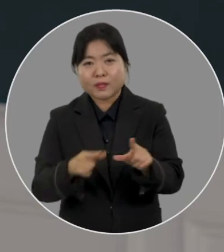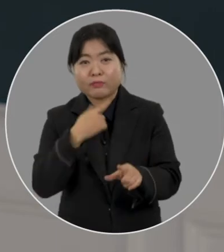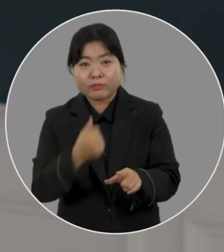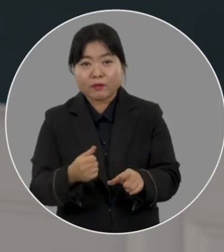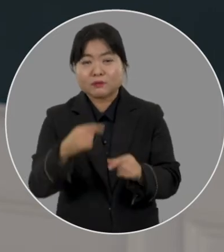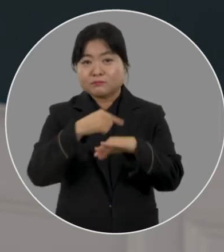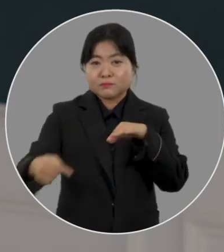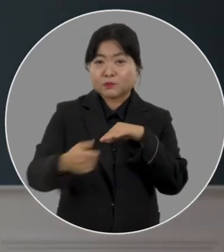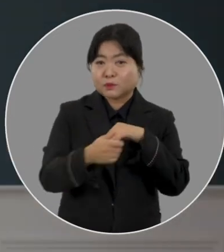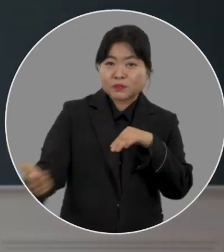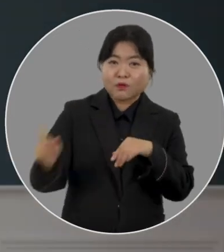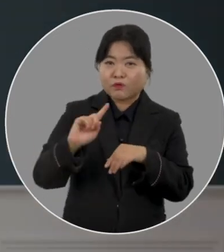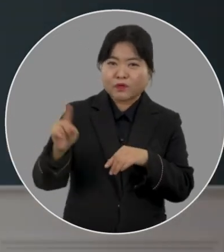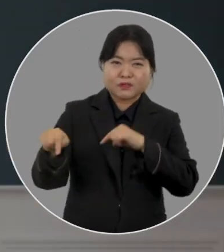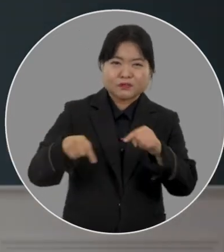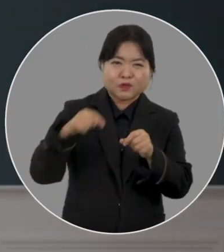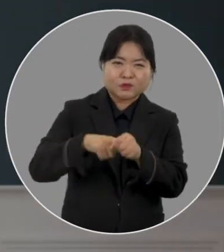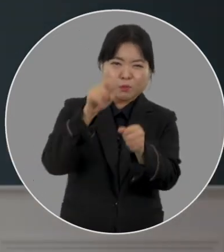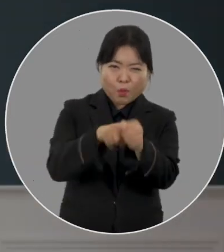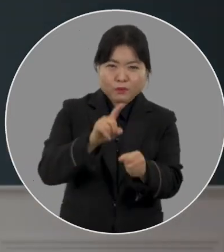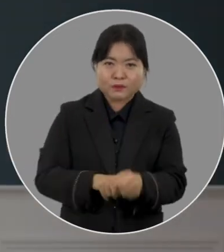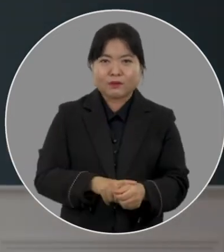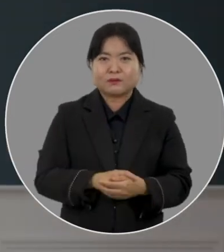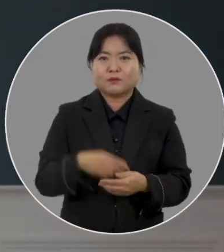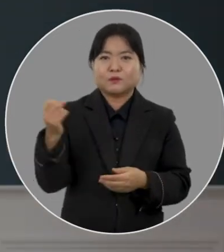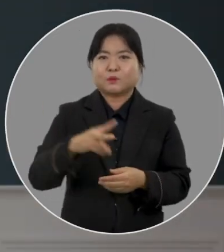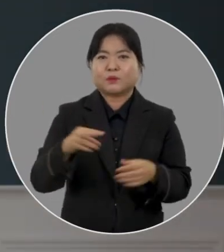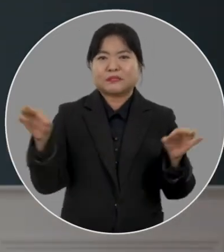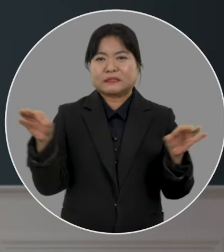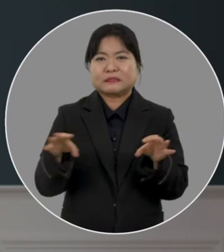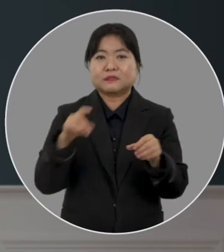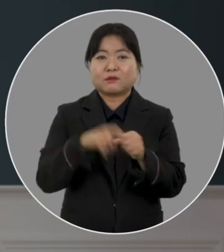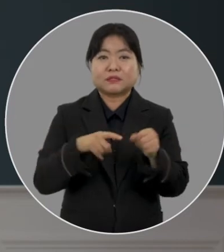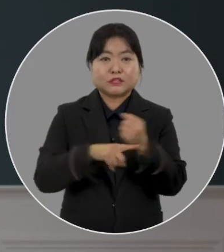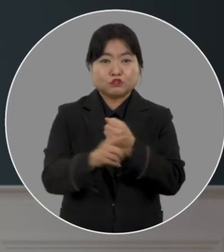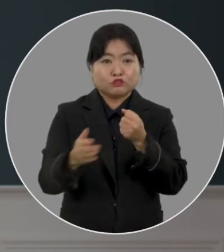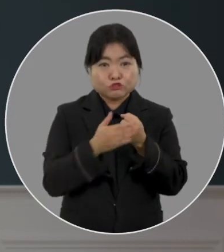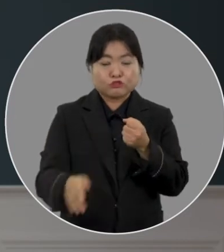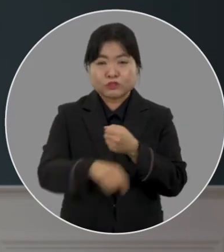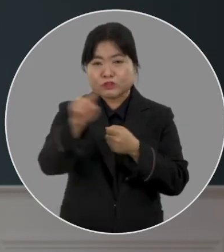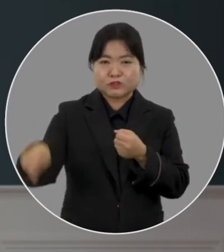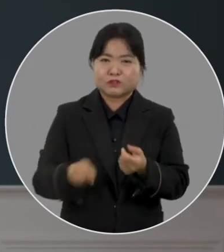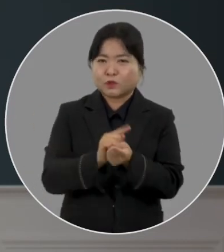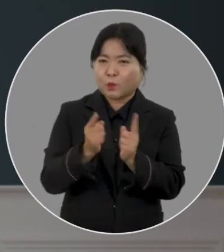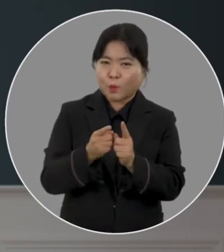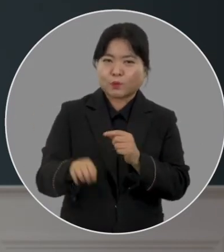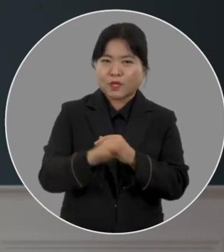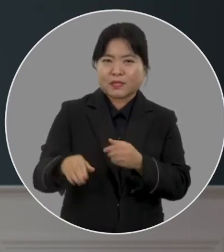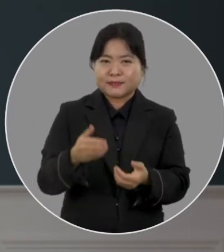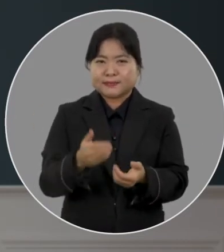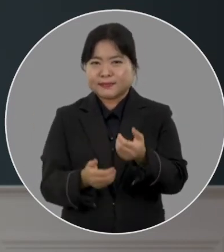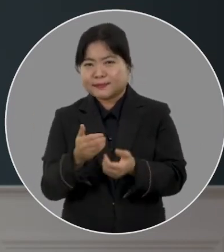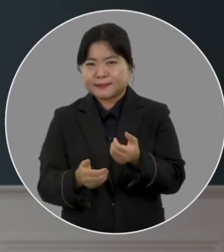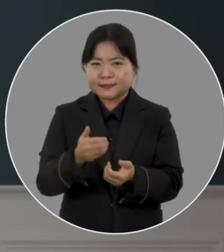공존해왔던 그 민족들이 어떤 정치적 목적이나 어떤 일시적 이유에 의해서 이것이 서로